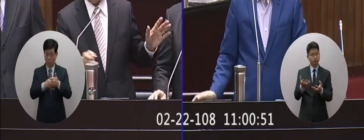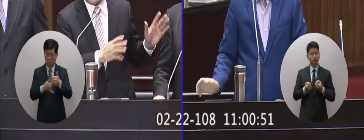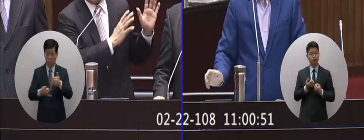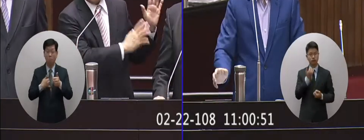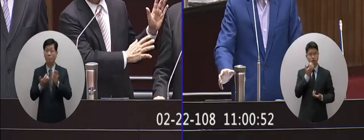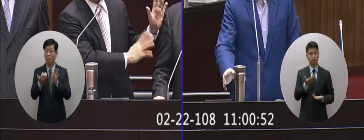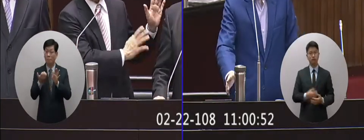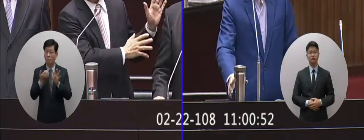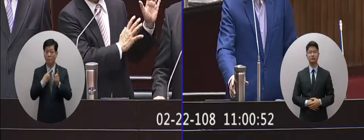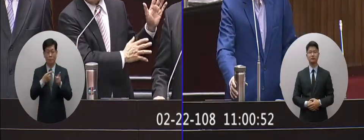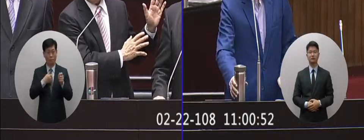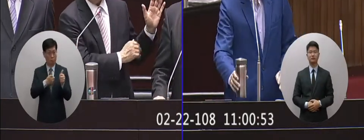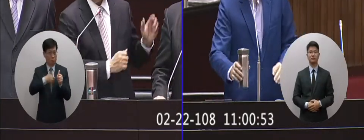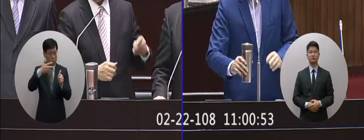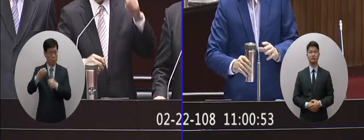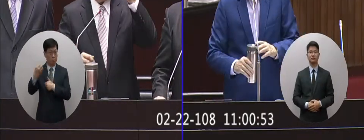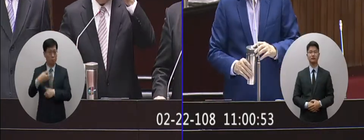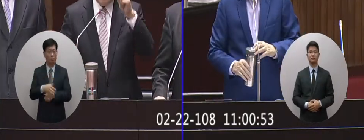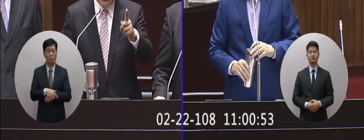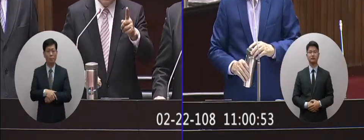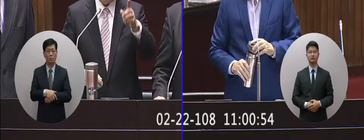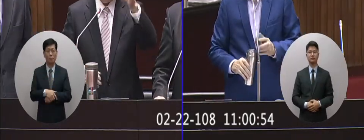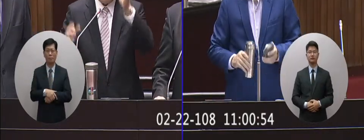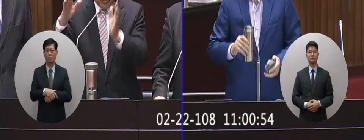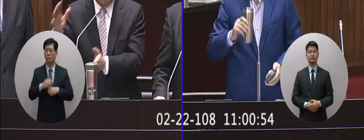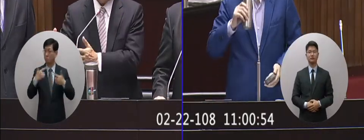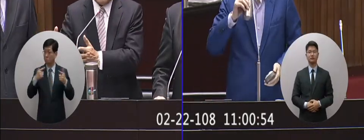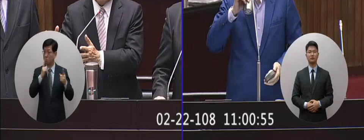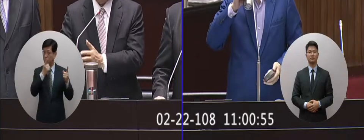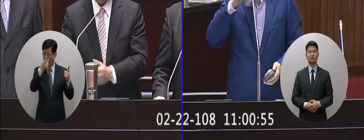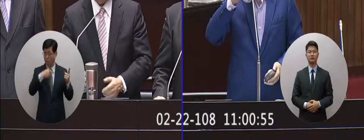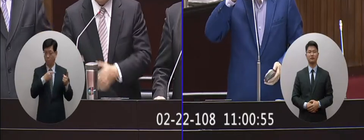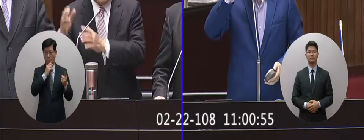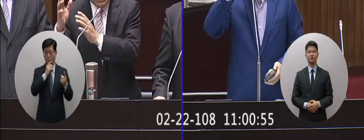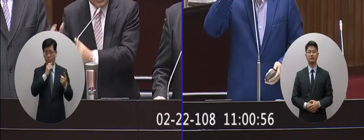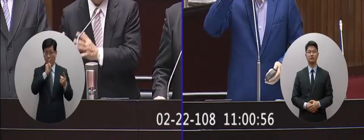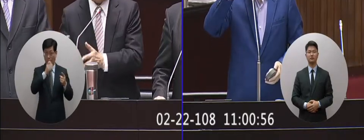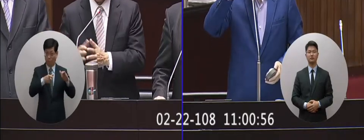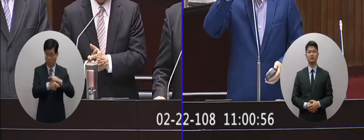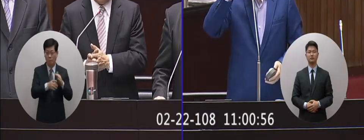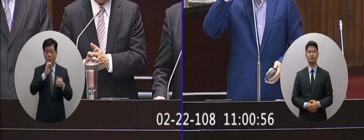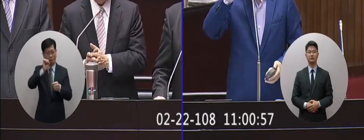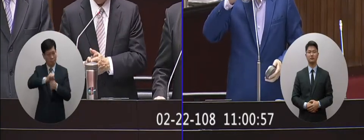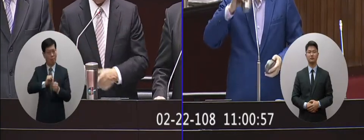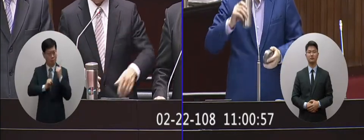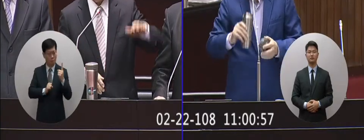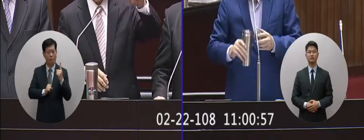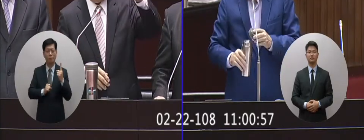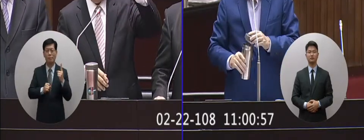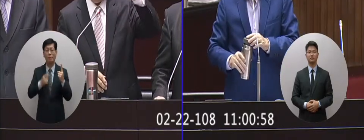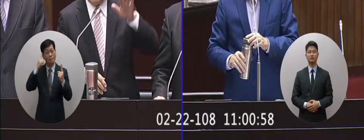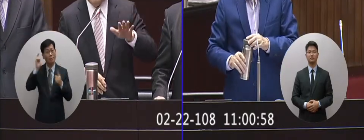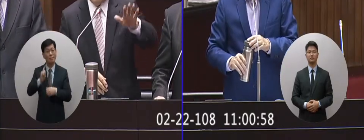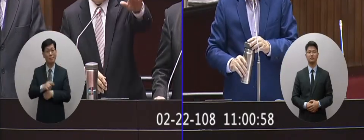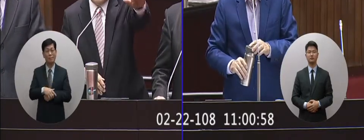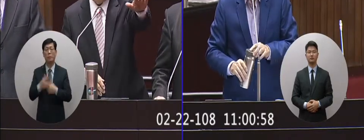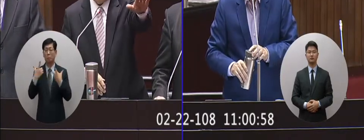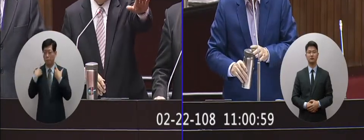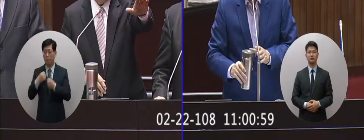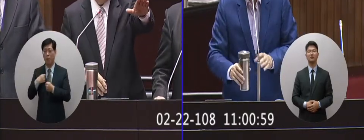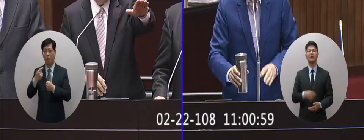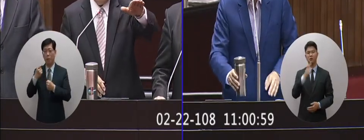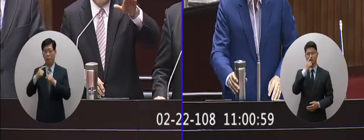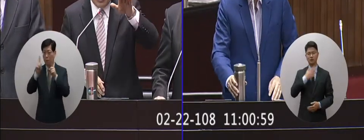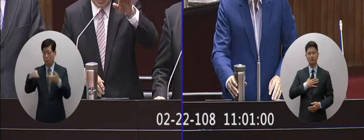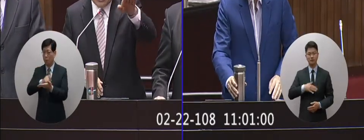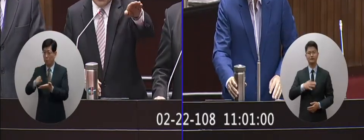委员，刚才听副主委讲，不是只有这样，而是增加这样，也就是说，原有的联署，